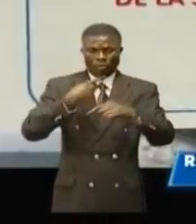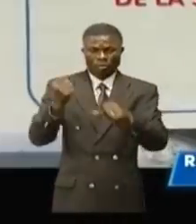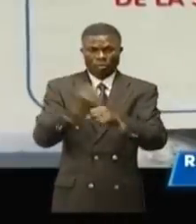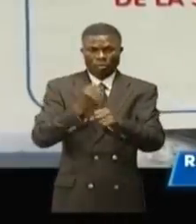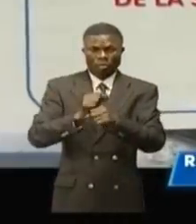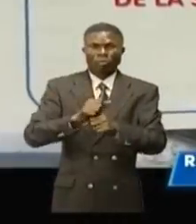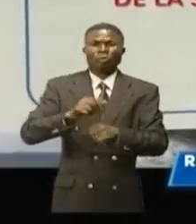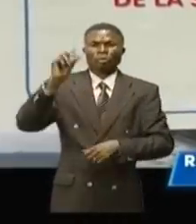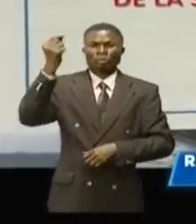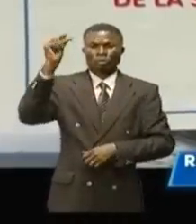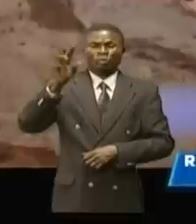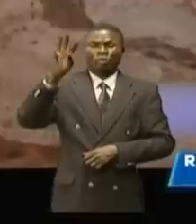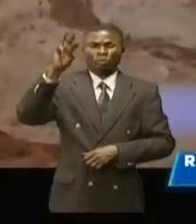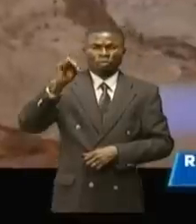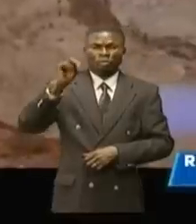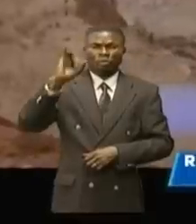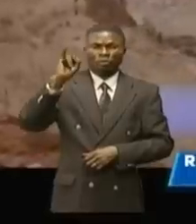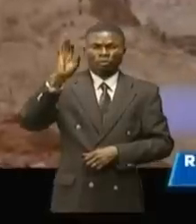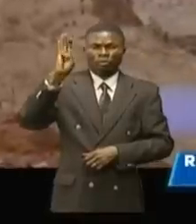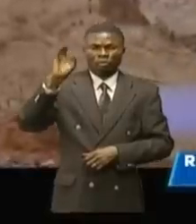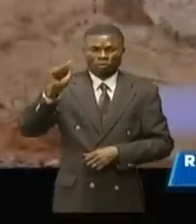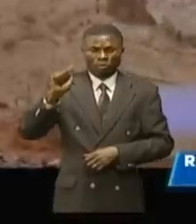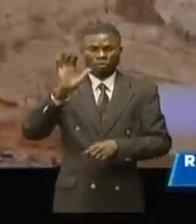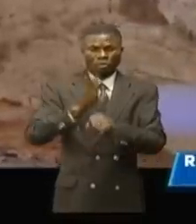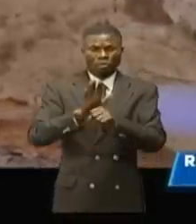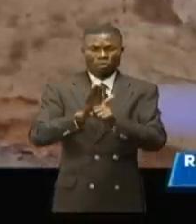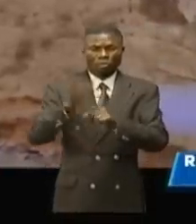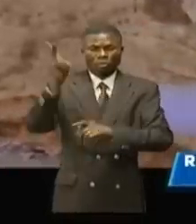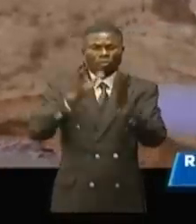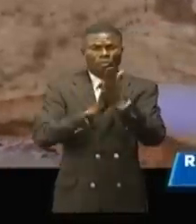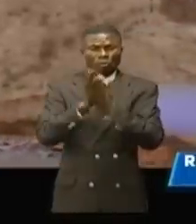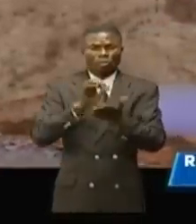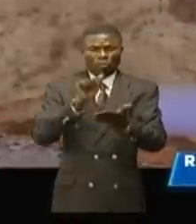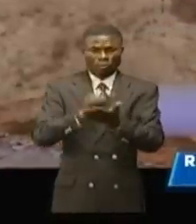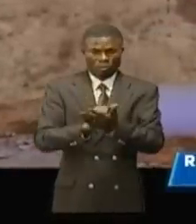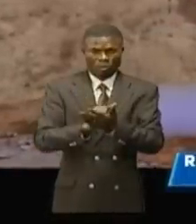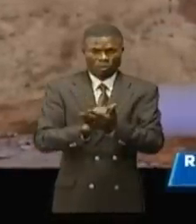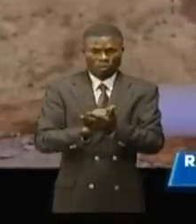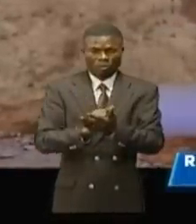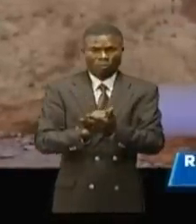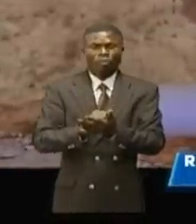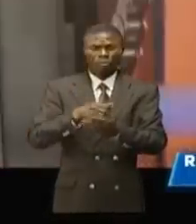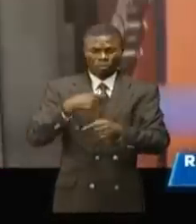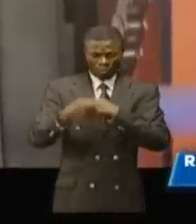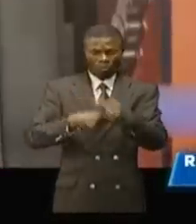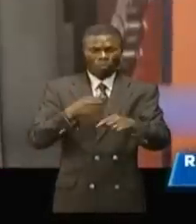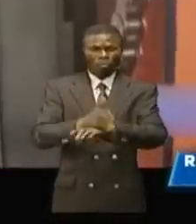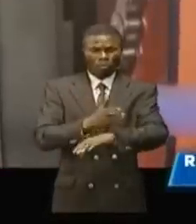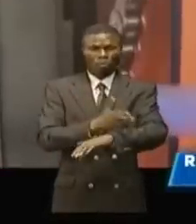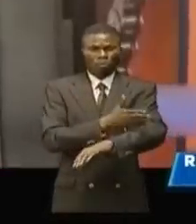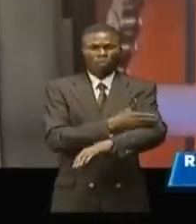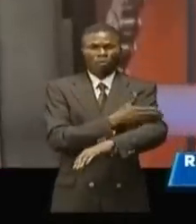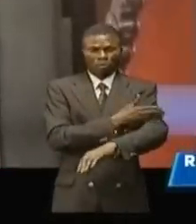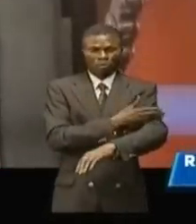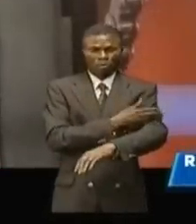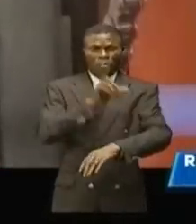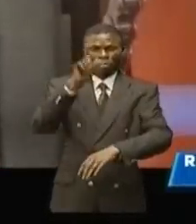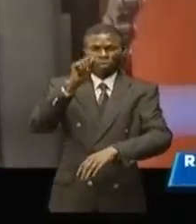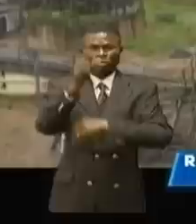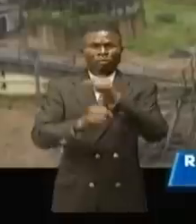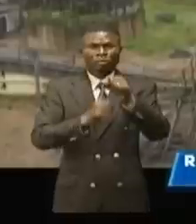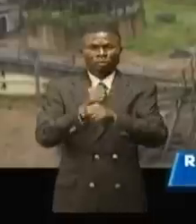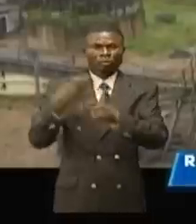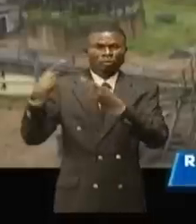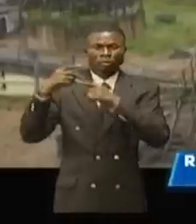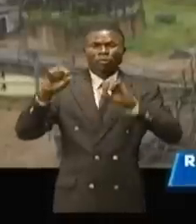des Bakwanga, tant souhaité par la population du Kasaï occidental, sort petit à petit ses effets. Ça fait plus de 20 ans depuis